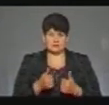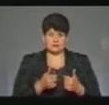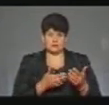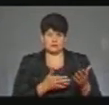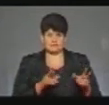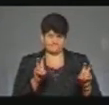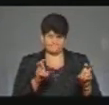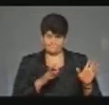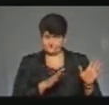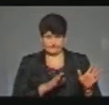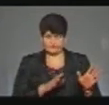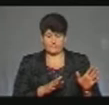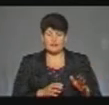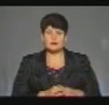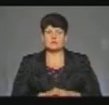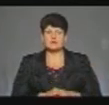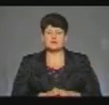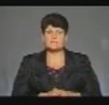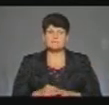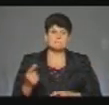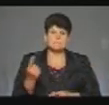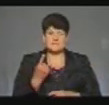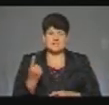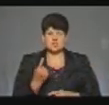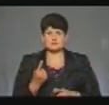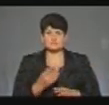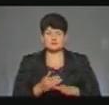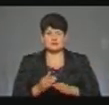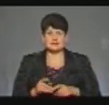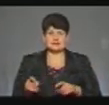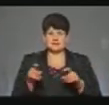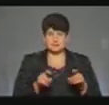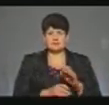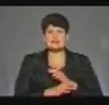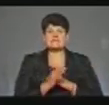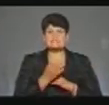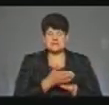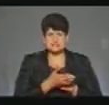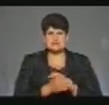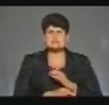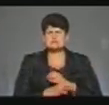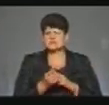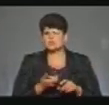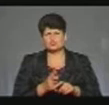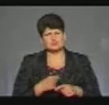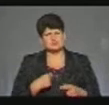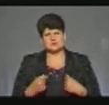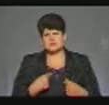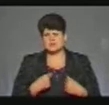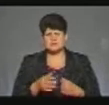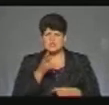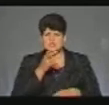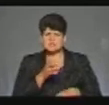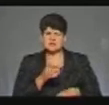гарно в лапках. Перша хвиля депортації була спрямована саме на Схід. Схід дуже постраждав під час радянсько-німецької